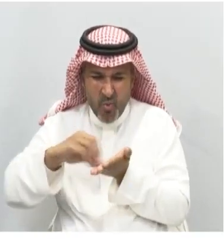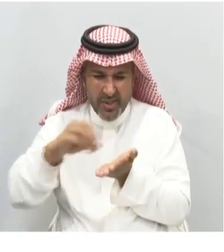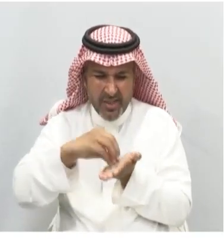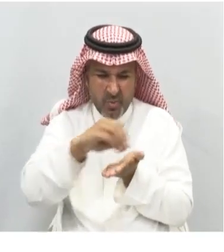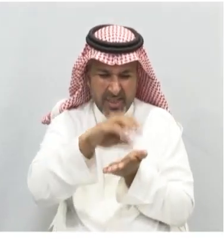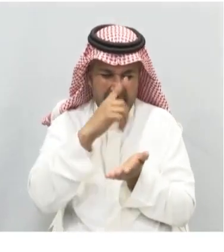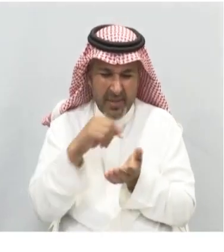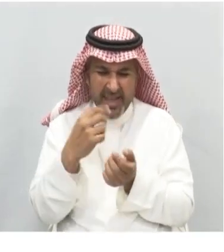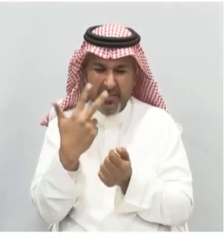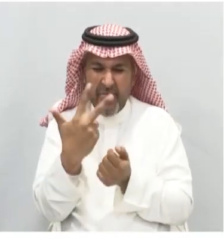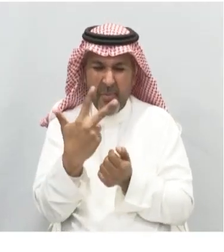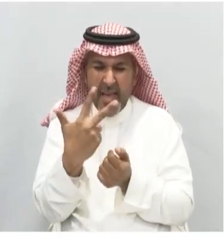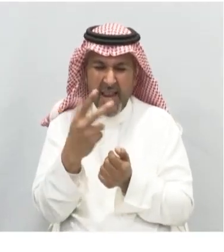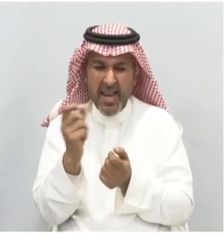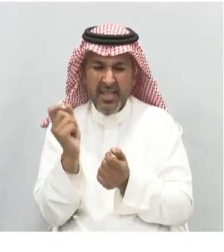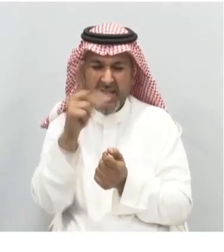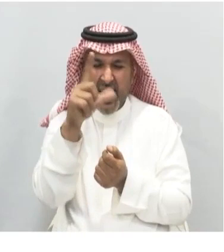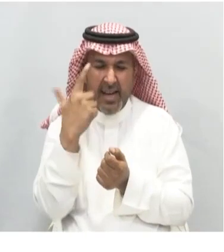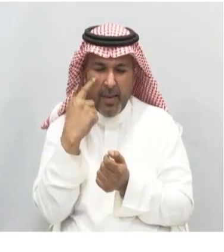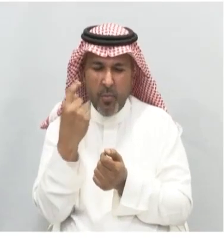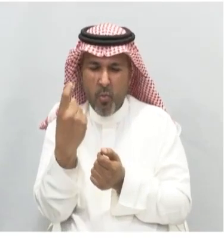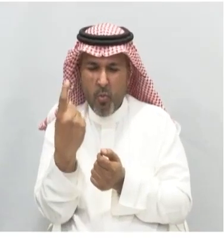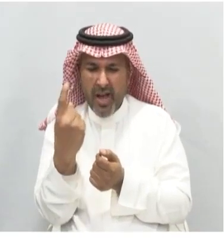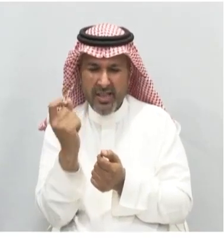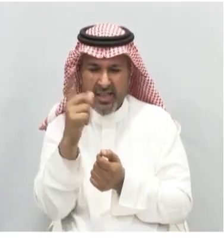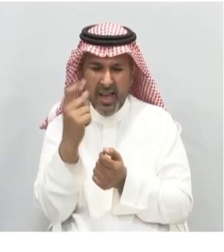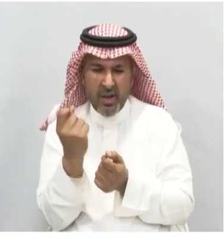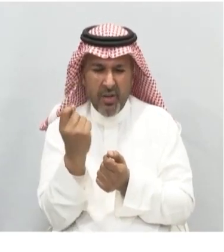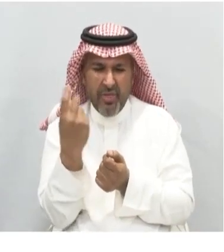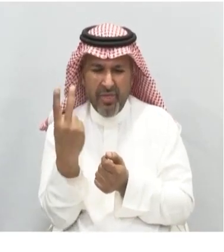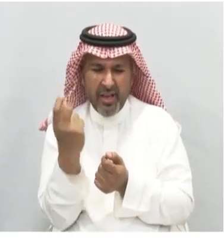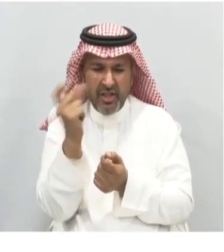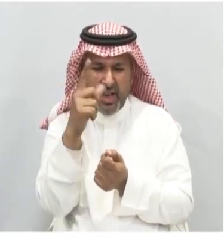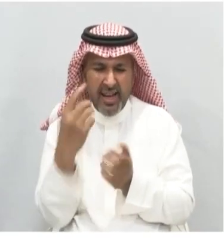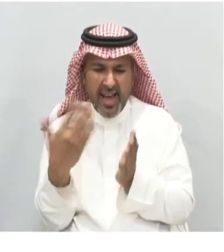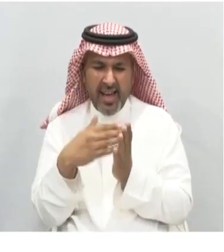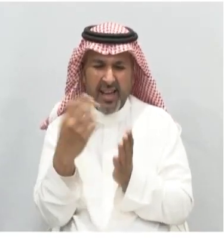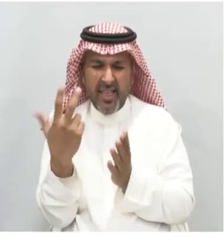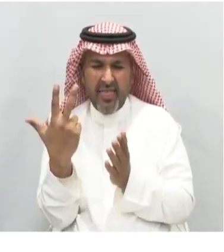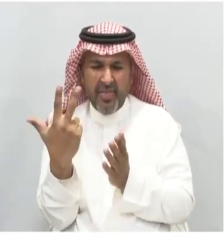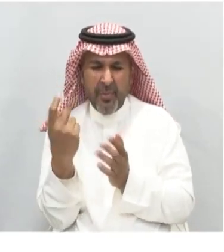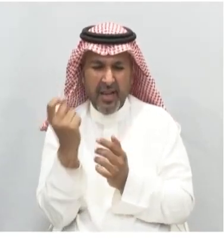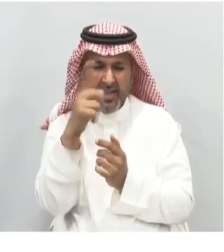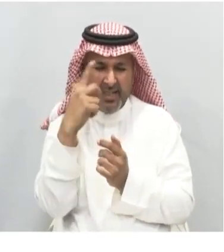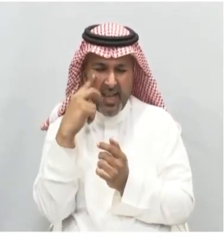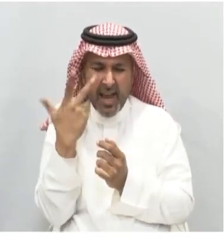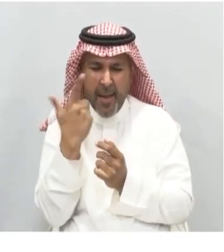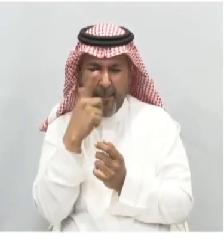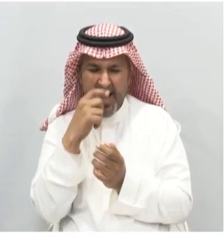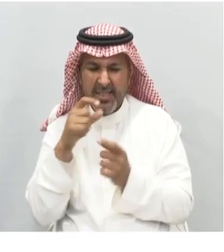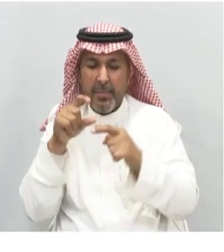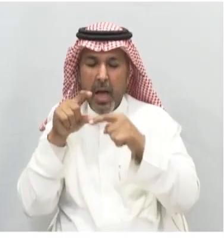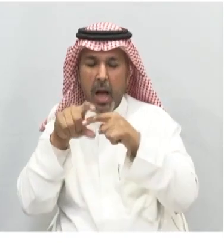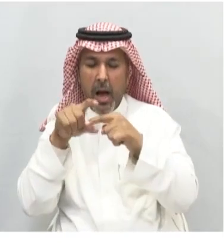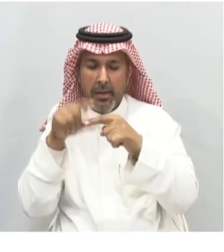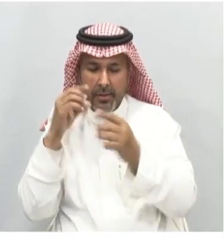الشهري وحتى نجيب على هذا السؤال ماذا نحتاج ابنائي وبناتي ان نقوم بتقسيم مبلغ الثلاجه على